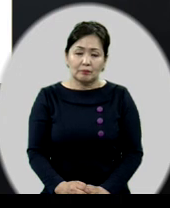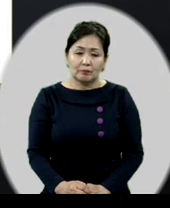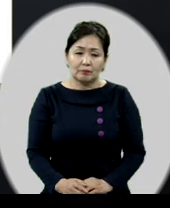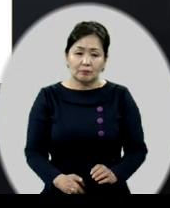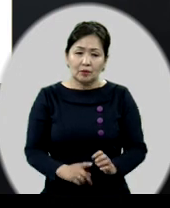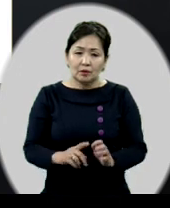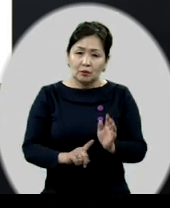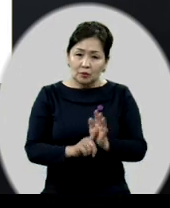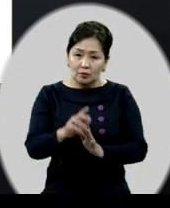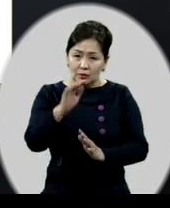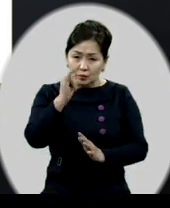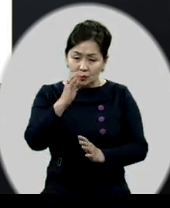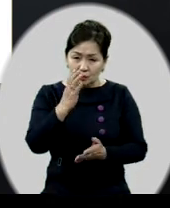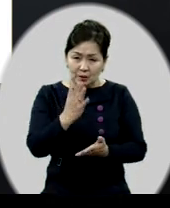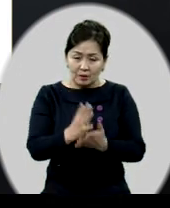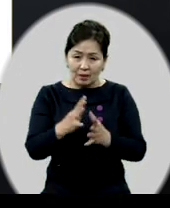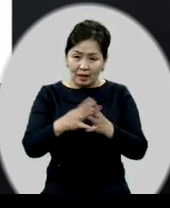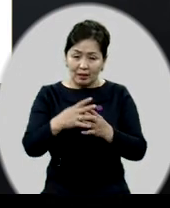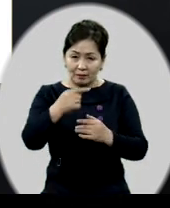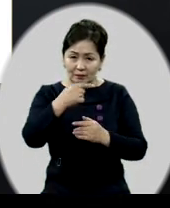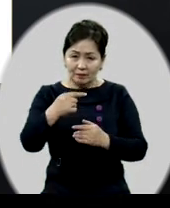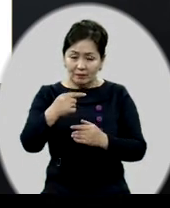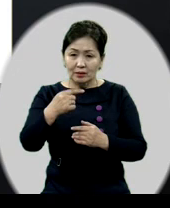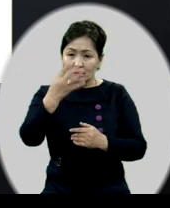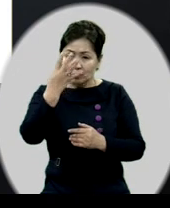Анх байсан уснаас 1/4 литрээ хасгаад